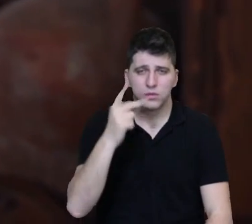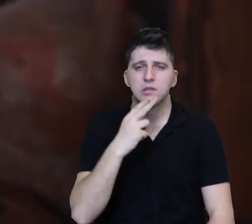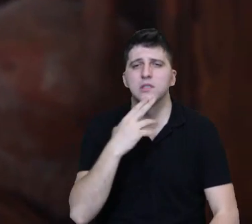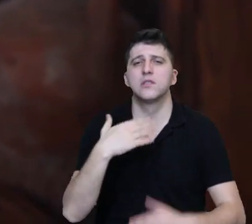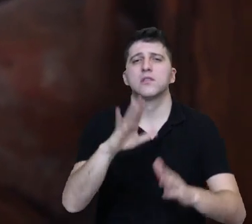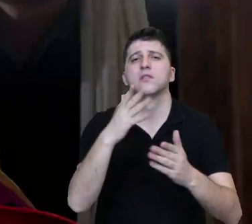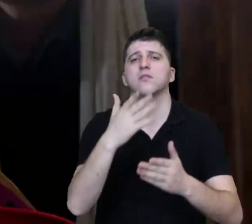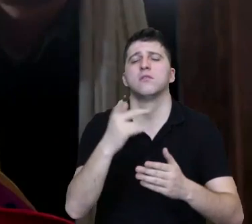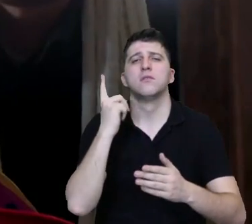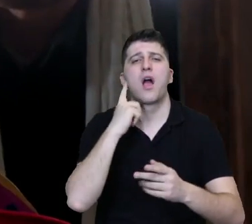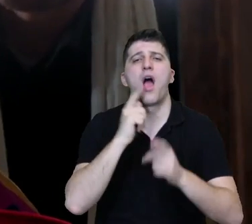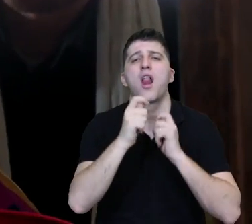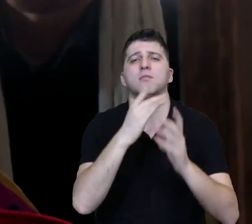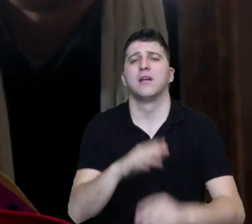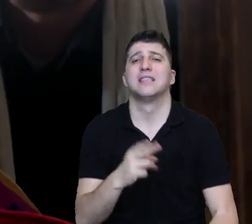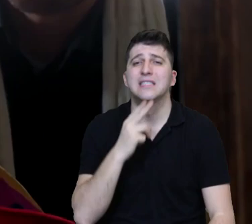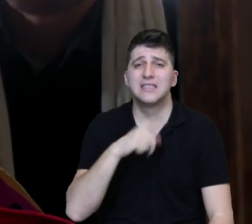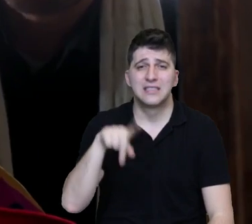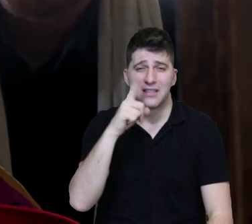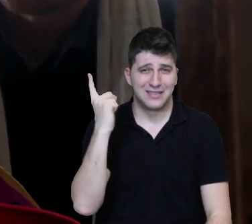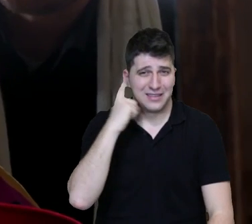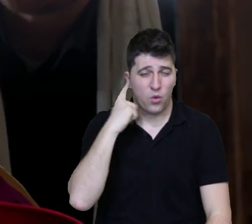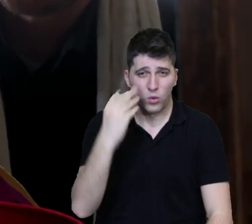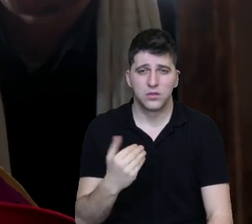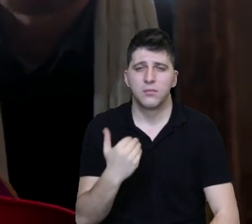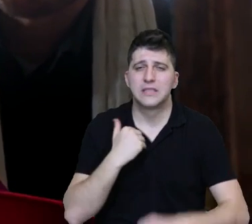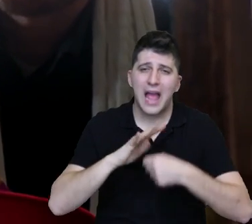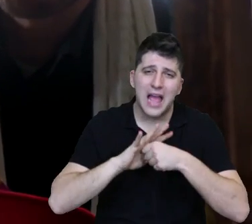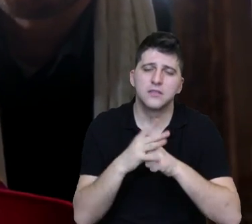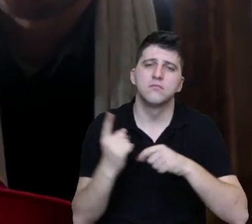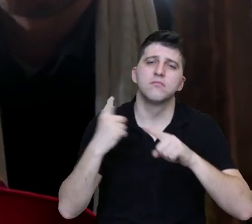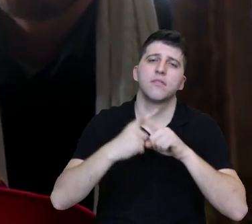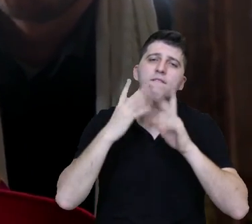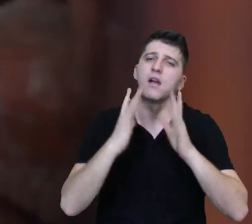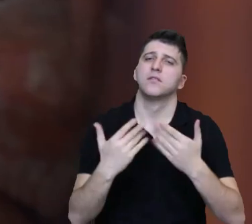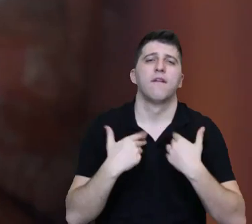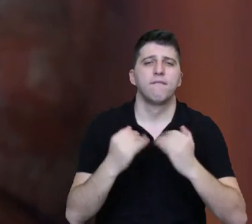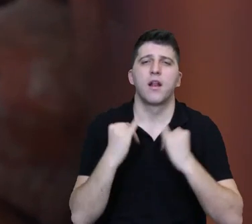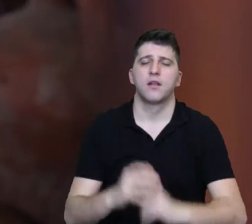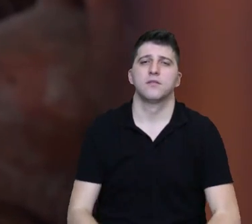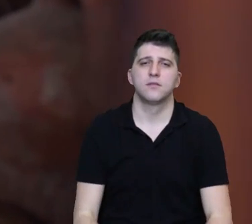kaptırdık. Beyler, bizim kızlar artist olursa bizim eziklik katsayımız artar, ben size söyleyeyim.